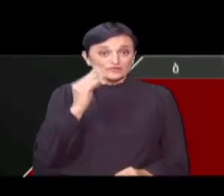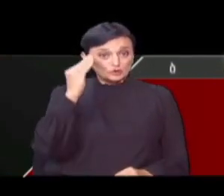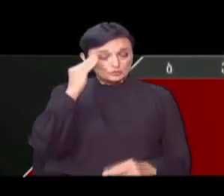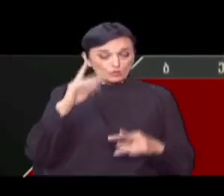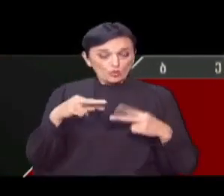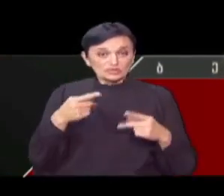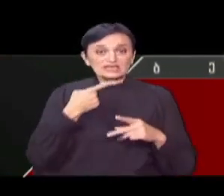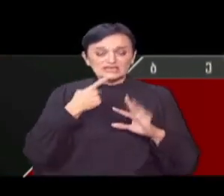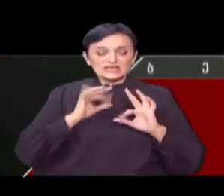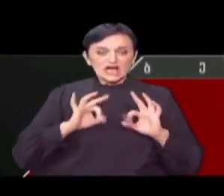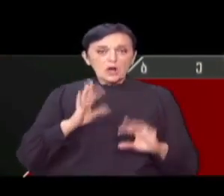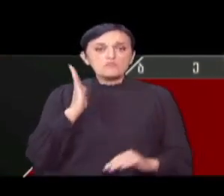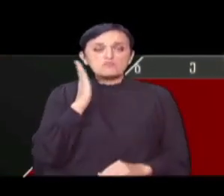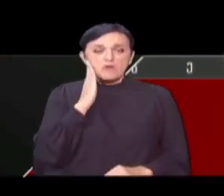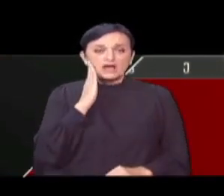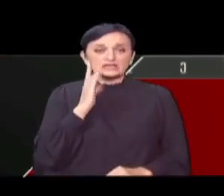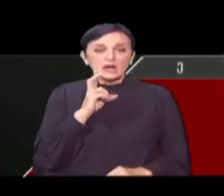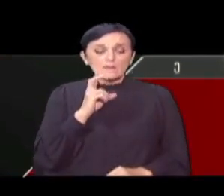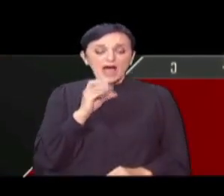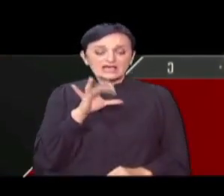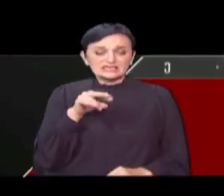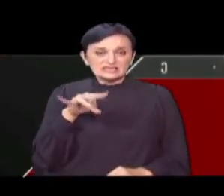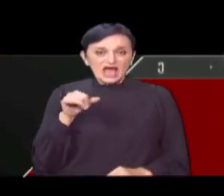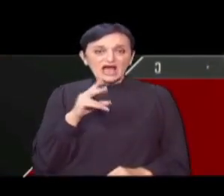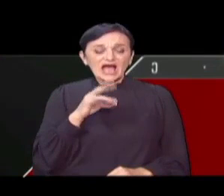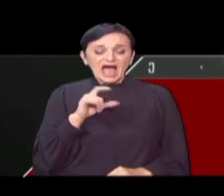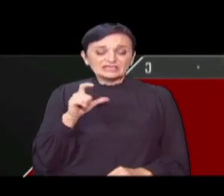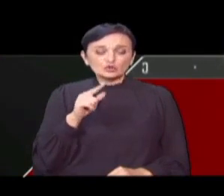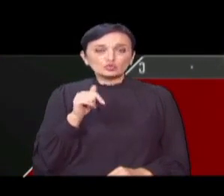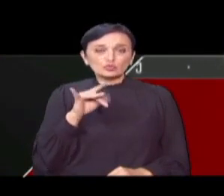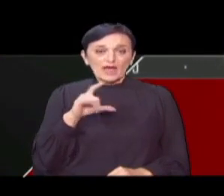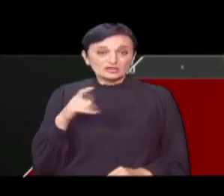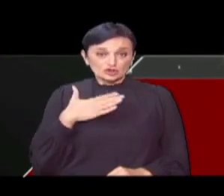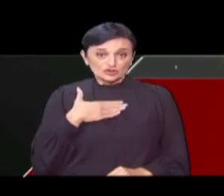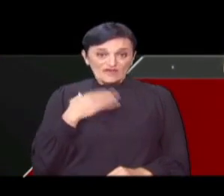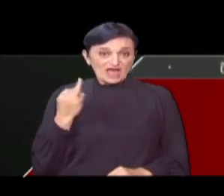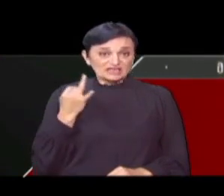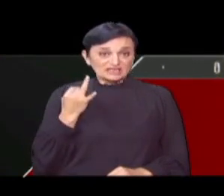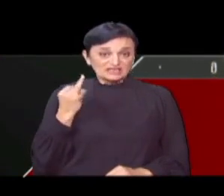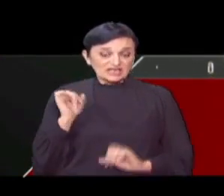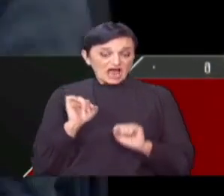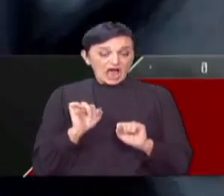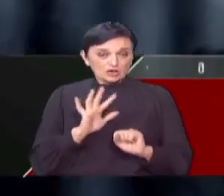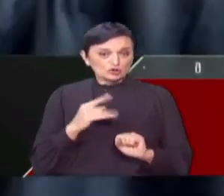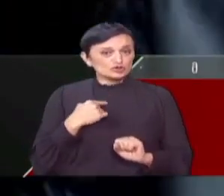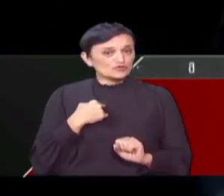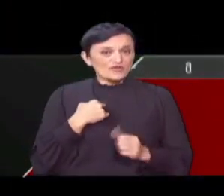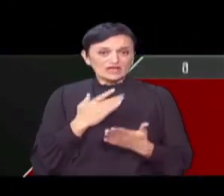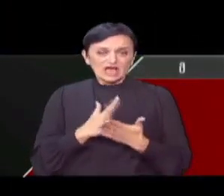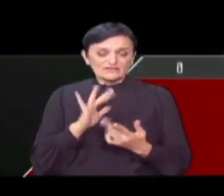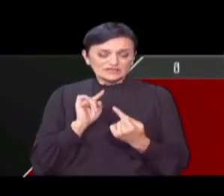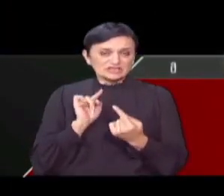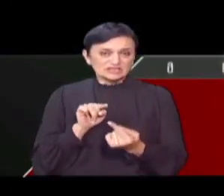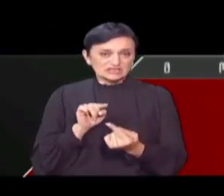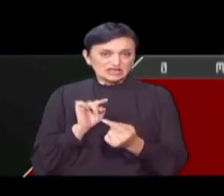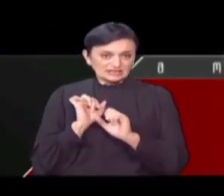შეიცვალა, განაცხადეს, რომ მართალია ბექა ბასილაია, შოთა კახიძე, შოთა თუთბერიძე ჩვენს ინტერესებს აღარ იცავს, მაგრამ ჩვენ არ ვართ წინააღმდეგი, რომ